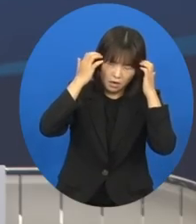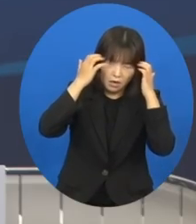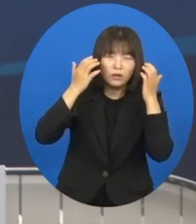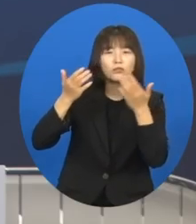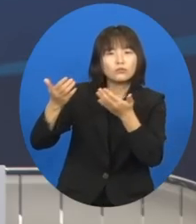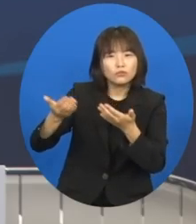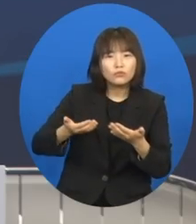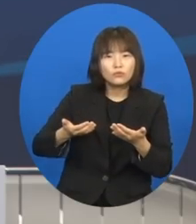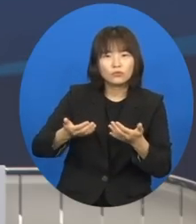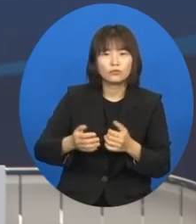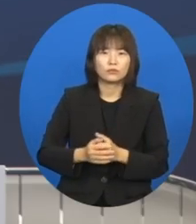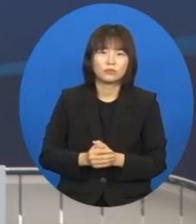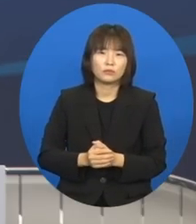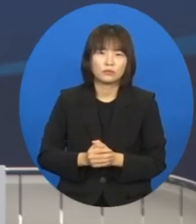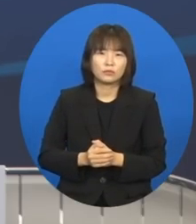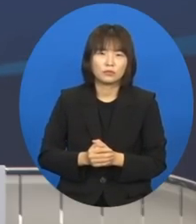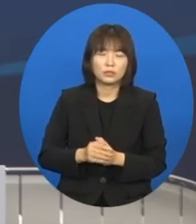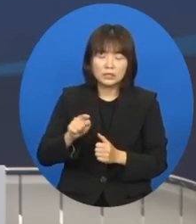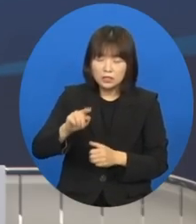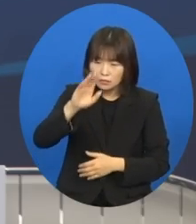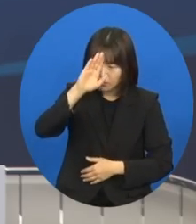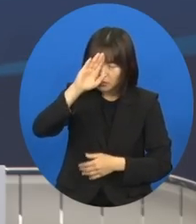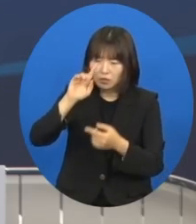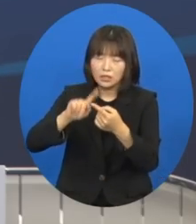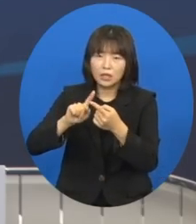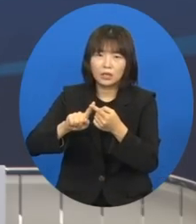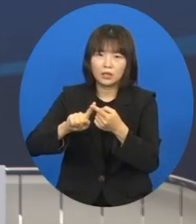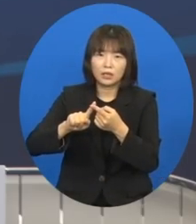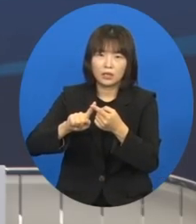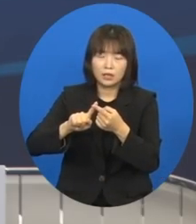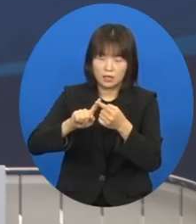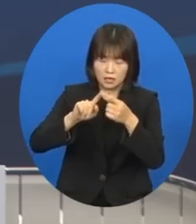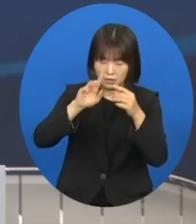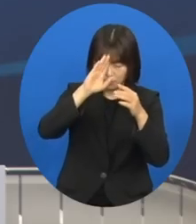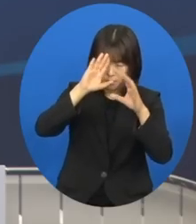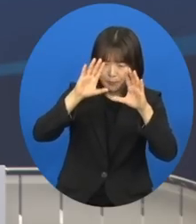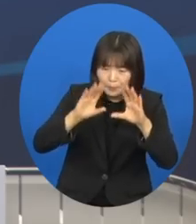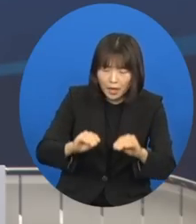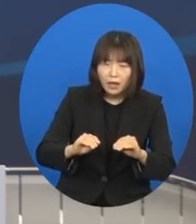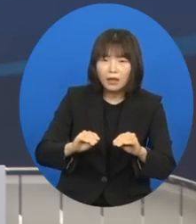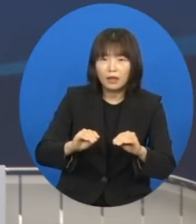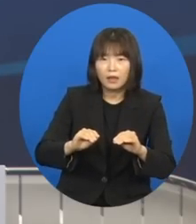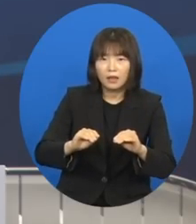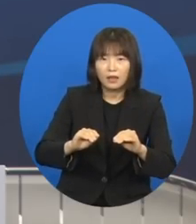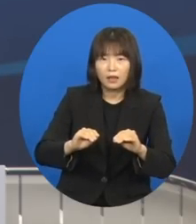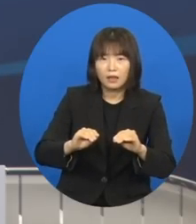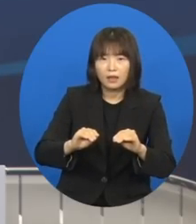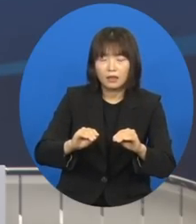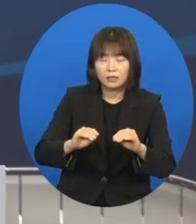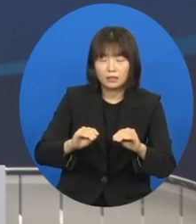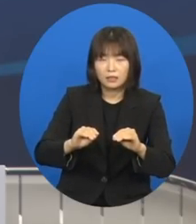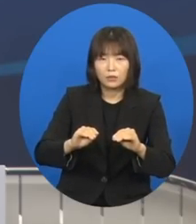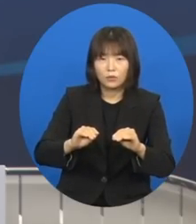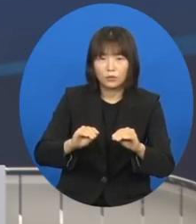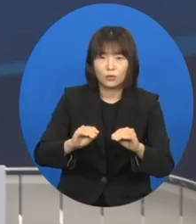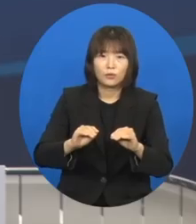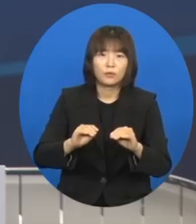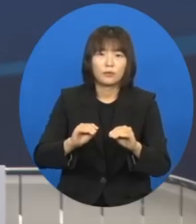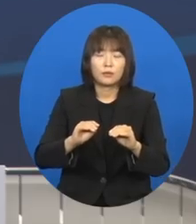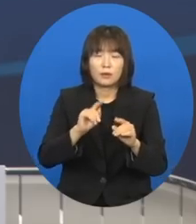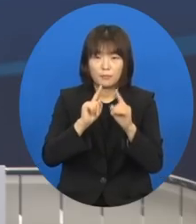고통을 우리는 치유받았다, 그것이 온전하고 안전된 상태가 됐을 때 치유받았다라고 이야기를 합니다.